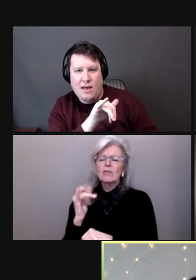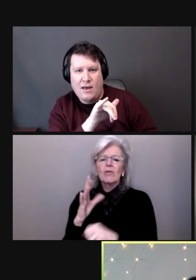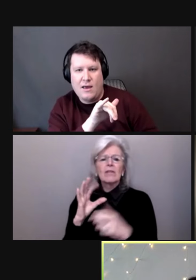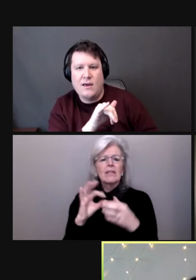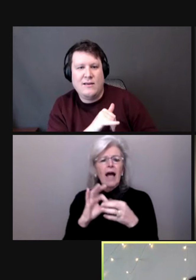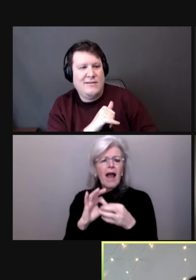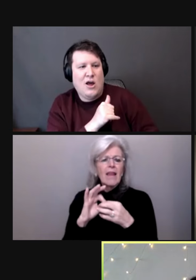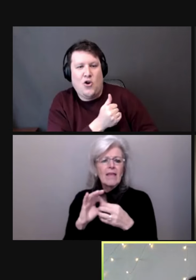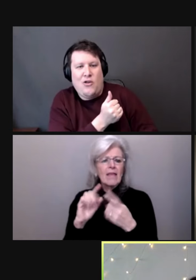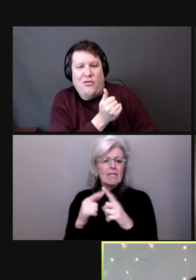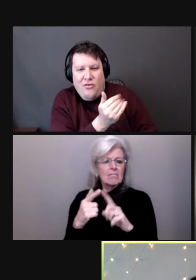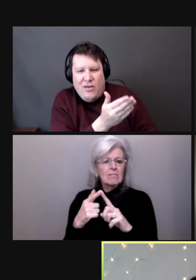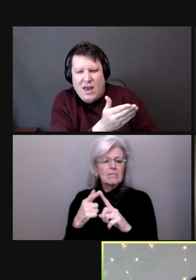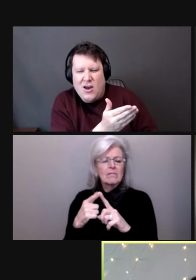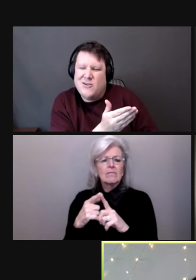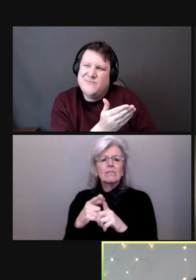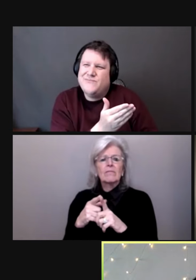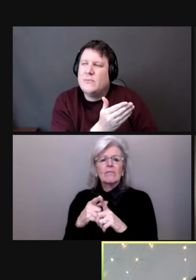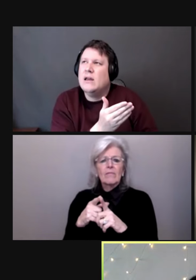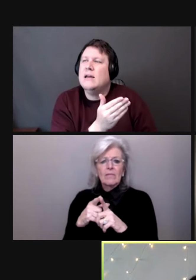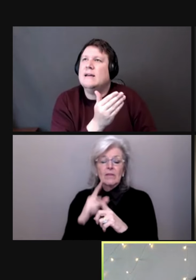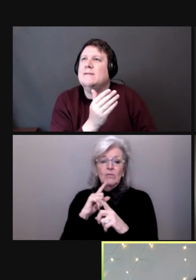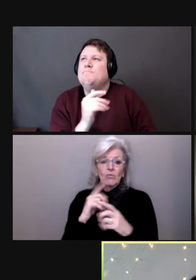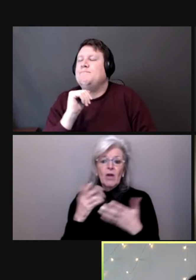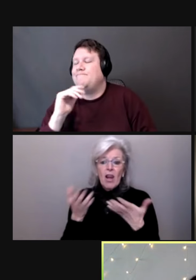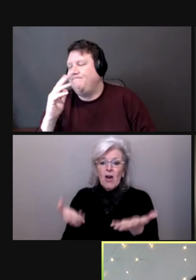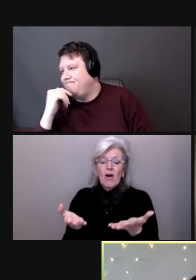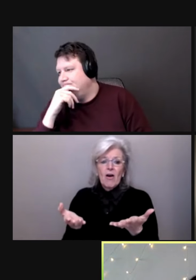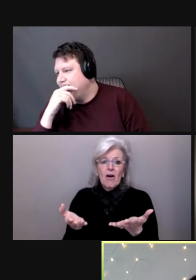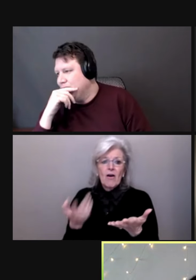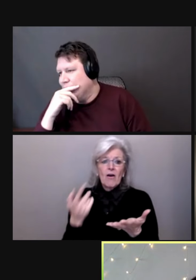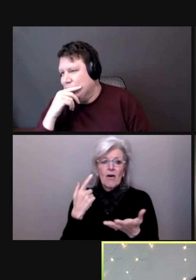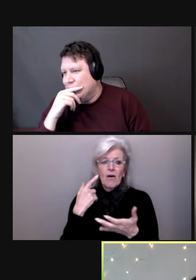qui soient là pour